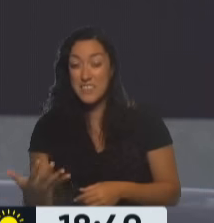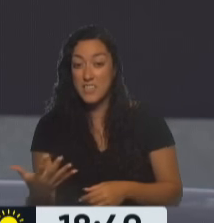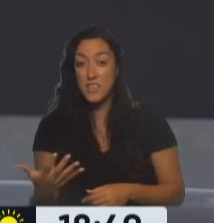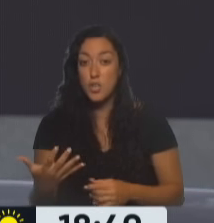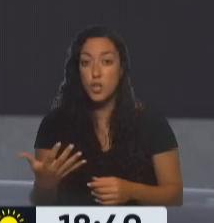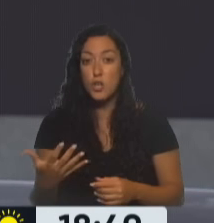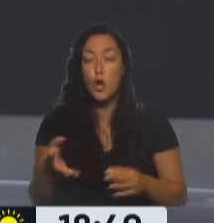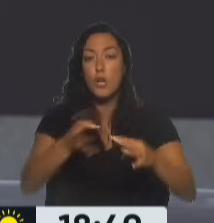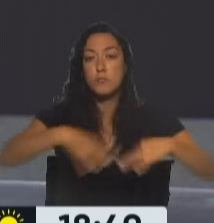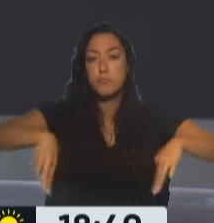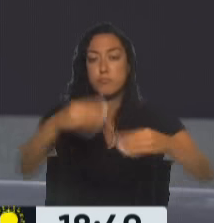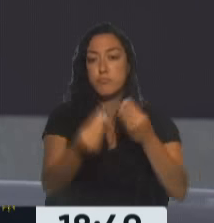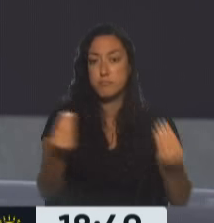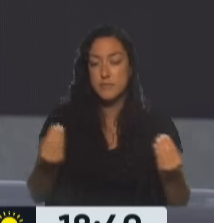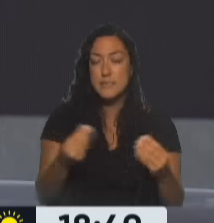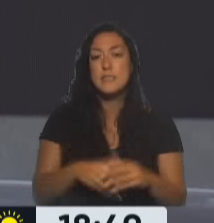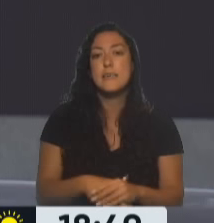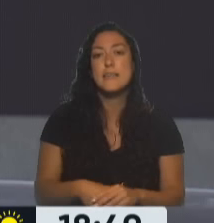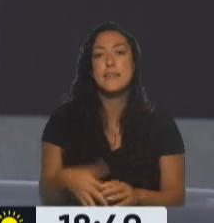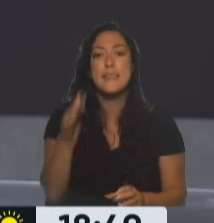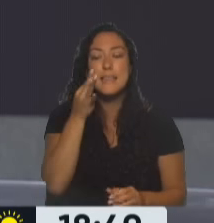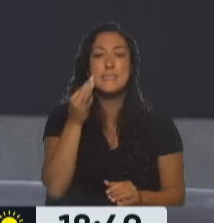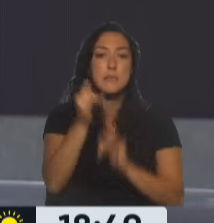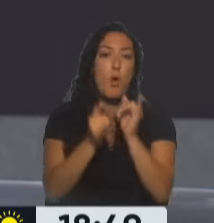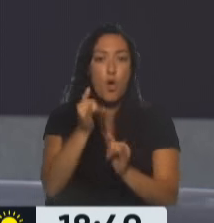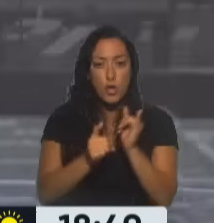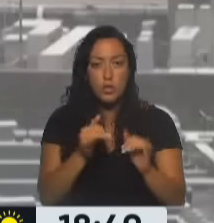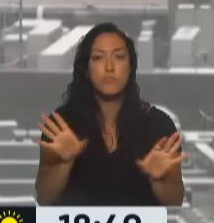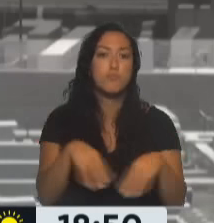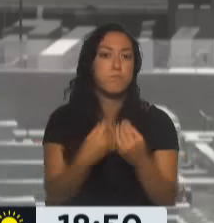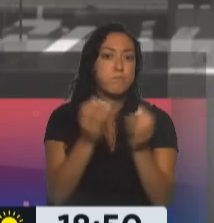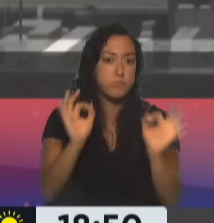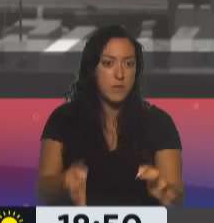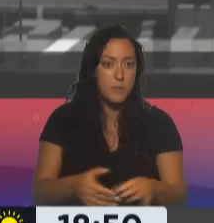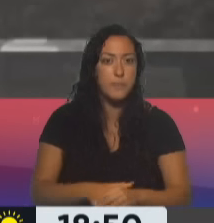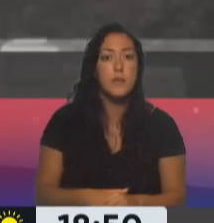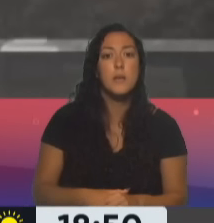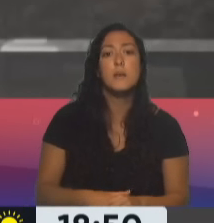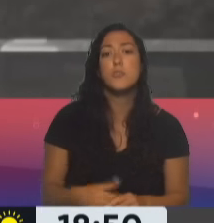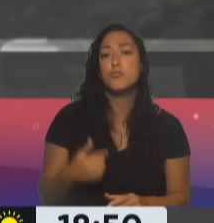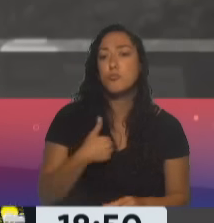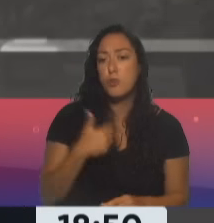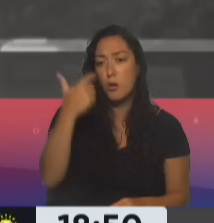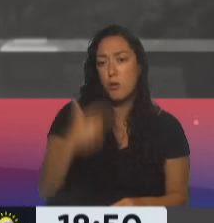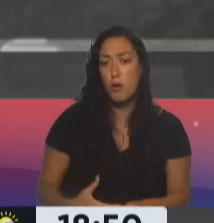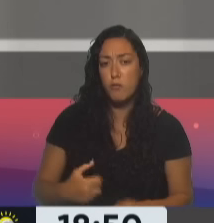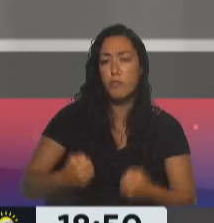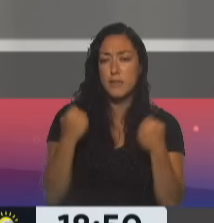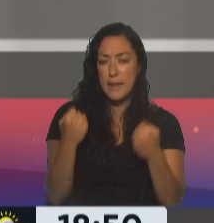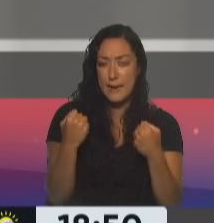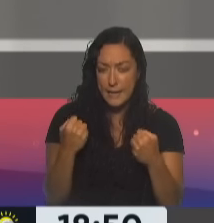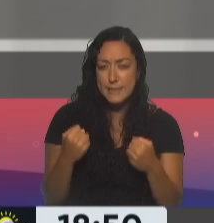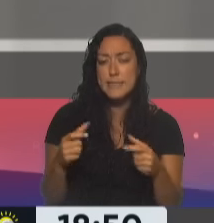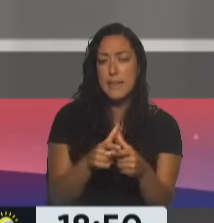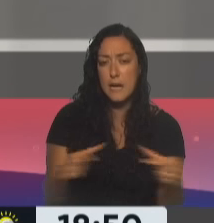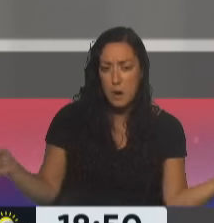de Representantes. Testimonios luego de la elección y ya con los resultados. 日本と日本人の底力を信じて